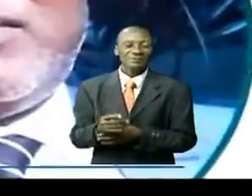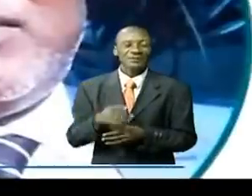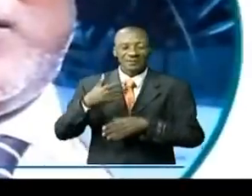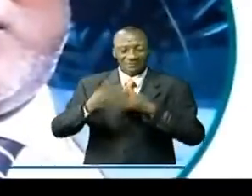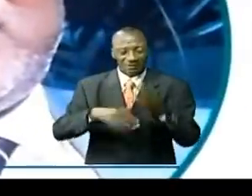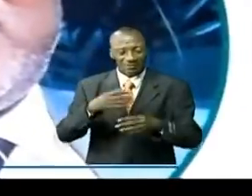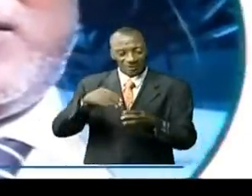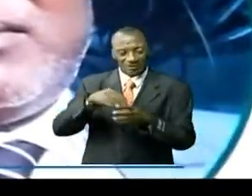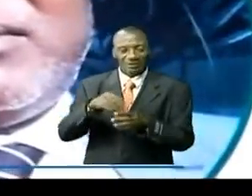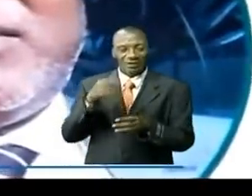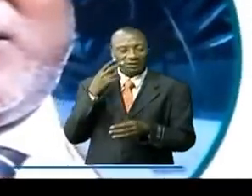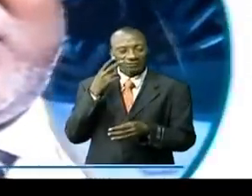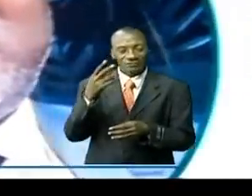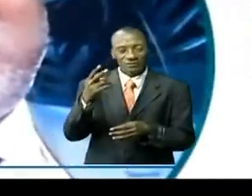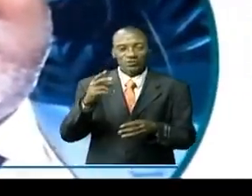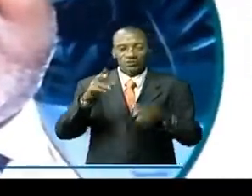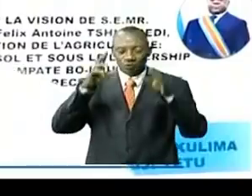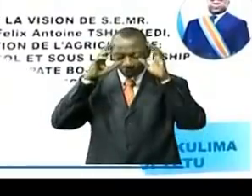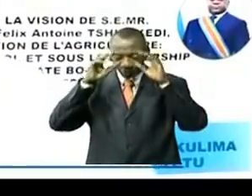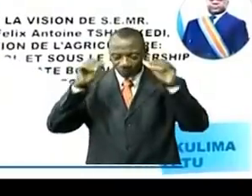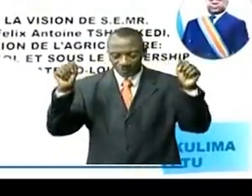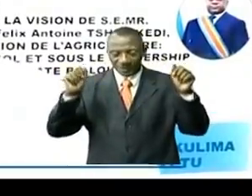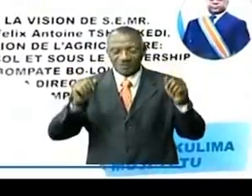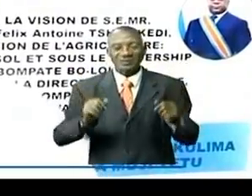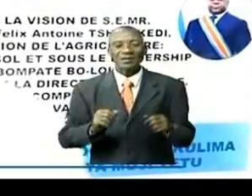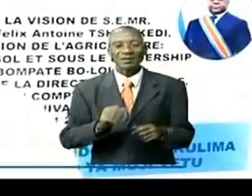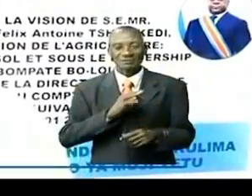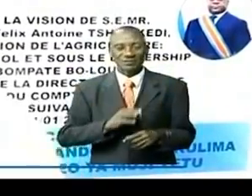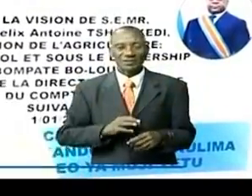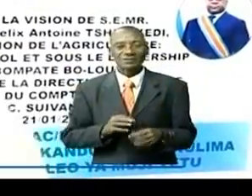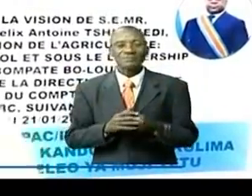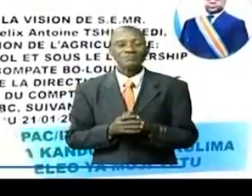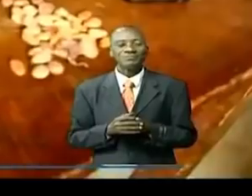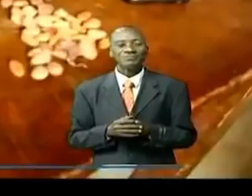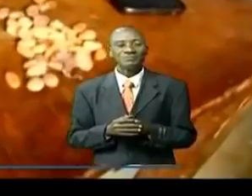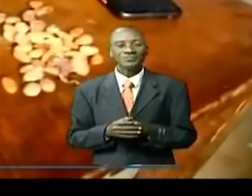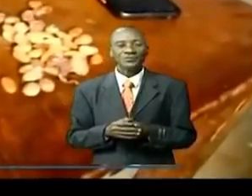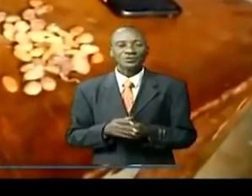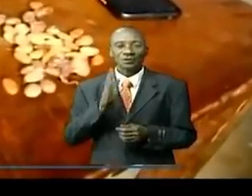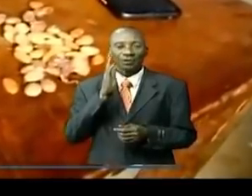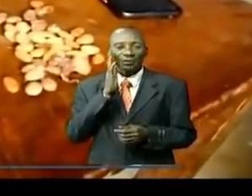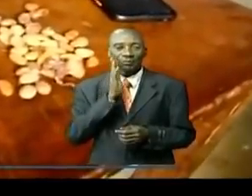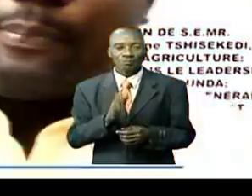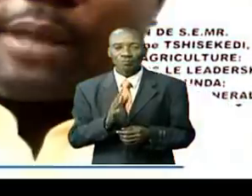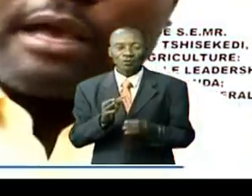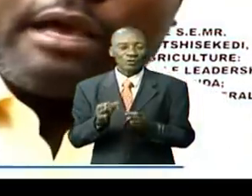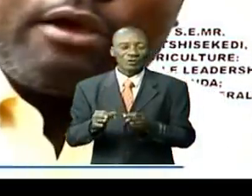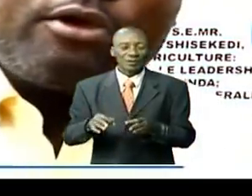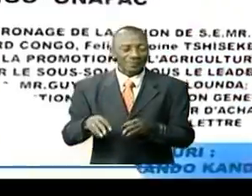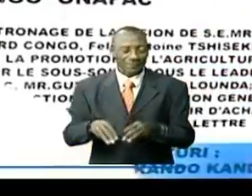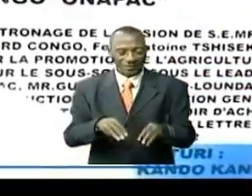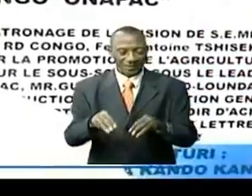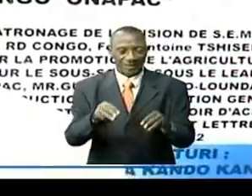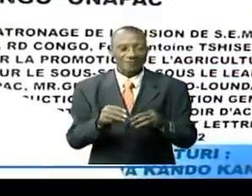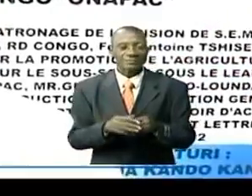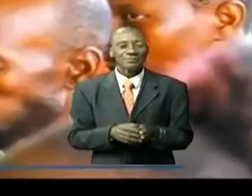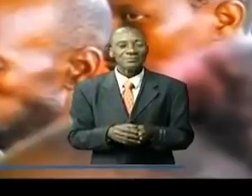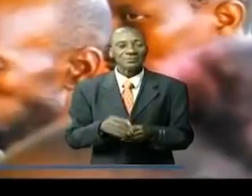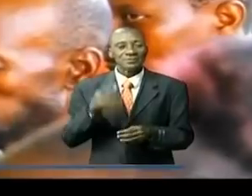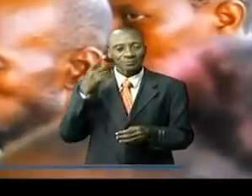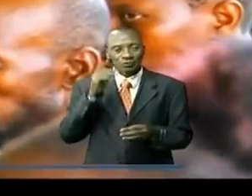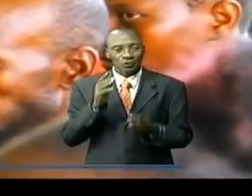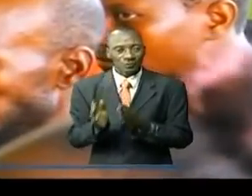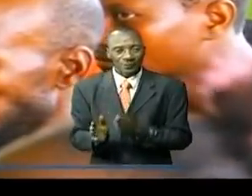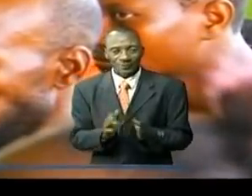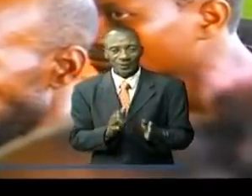le directeur général de cet office. Une manière pour l'ONAPAC, au travers ses comptoirs d'achat, préparer les acheteurs